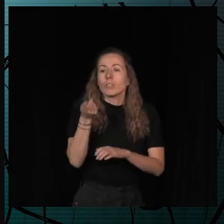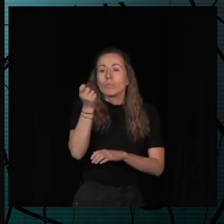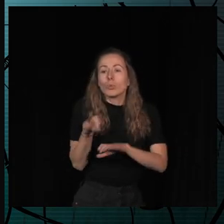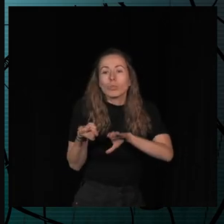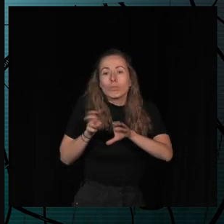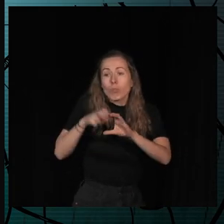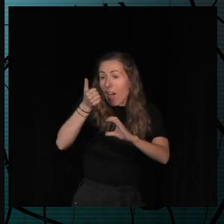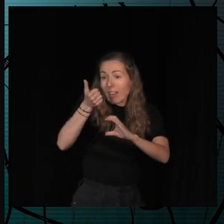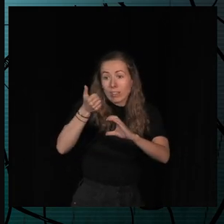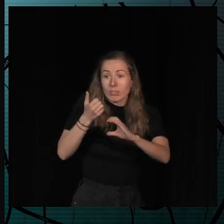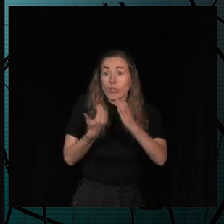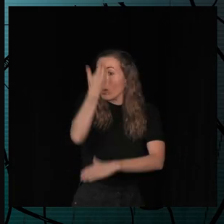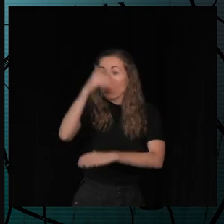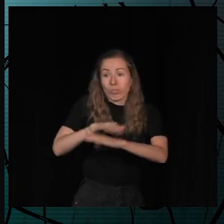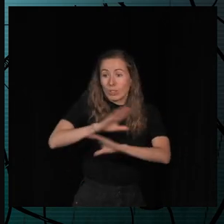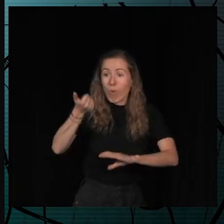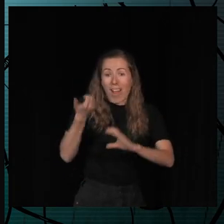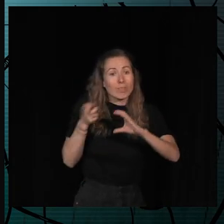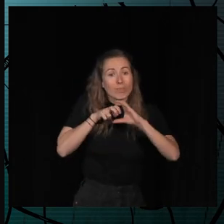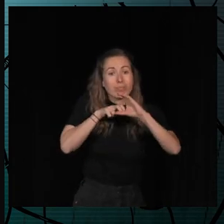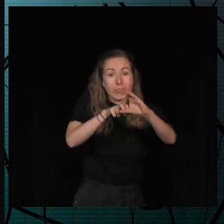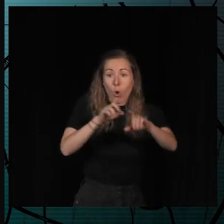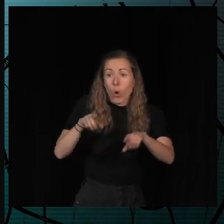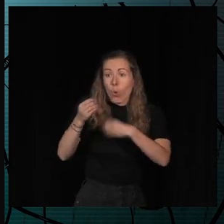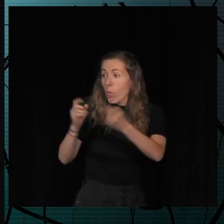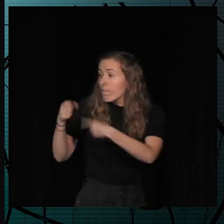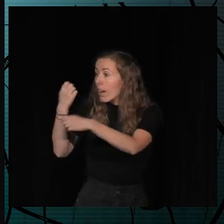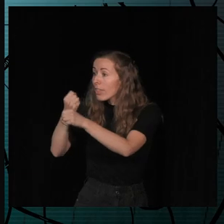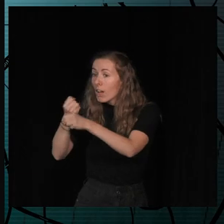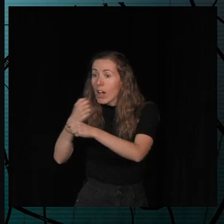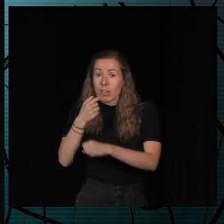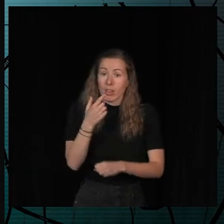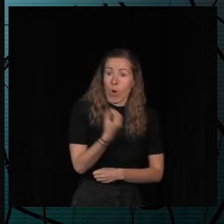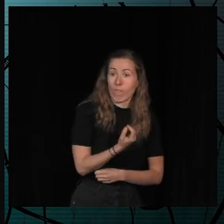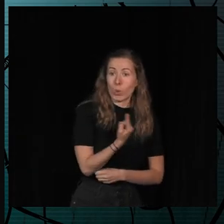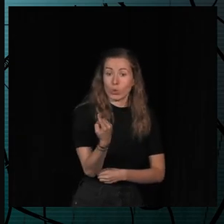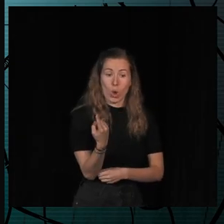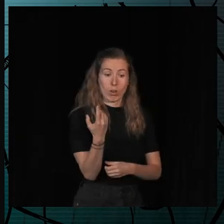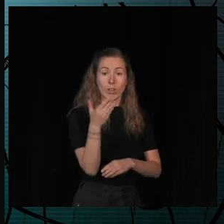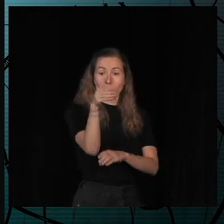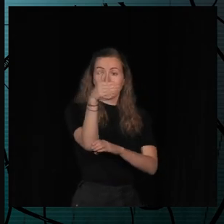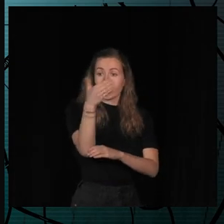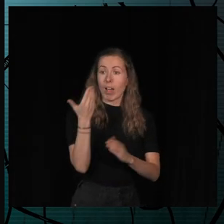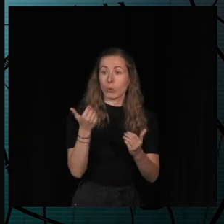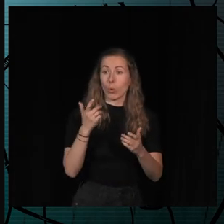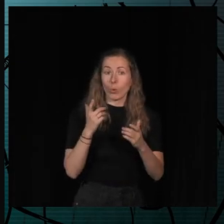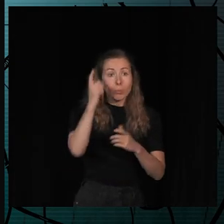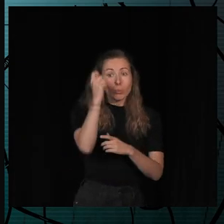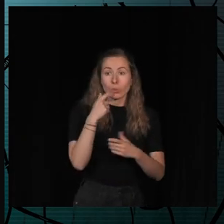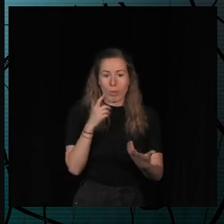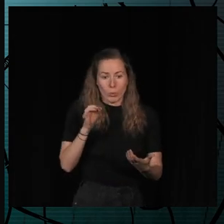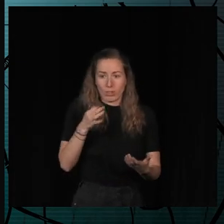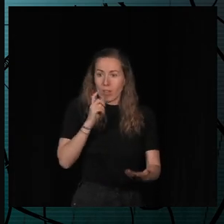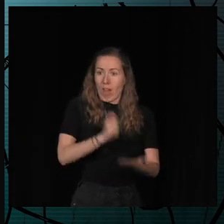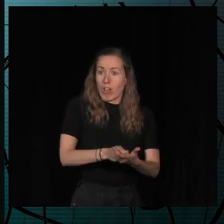la journée bien entendu quand on va nous-même au boulot et que l'enfant doit tout seul aller attendre son bus et qu'il pourrait le rater bah les parents achètent un